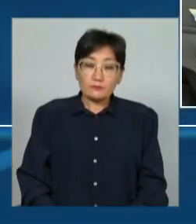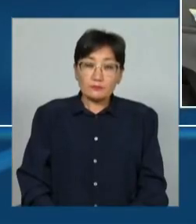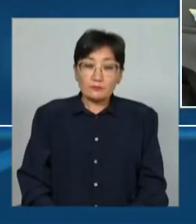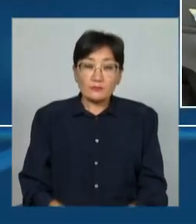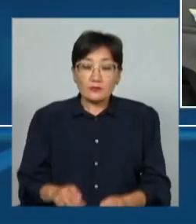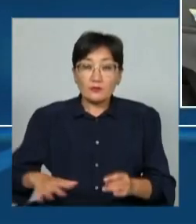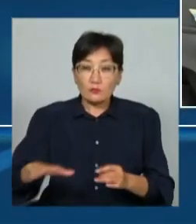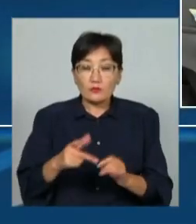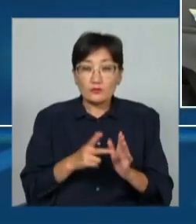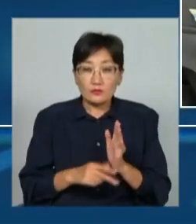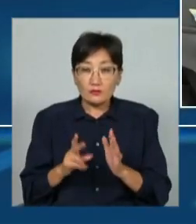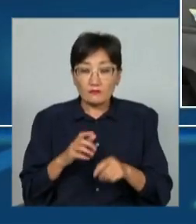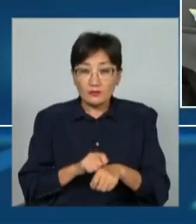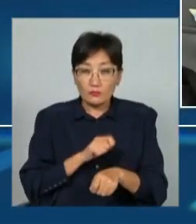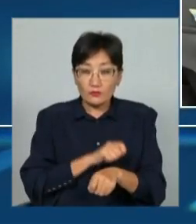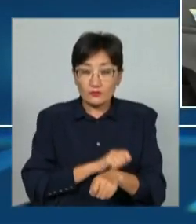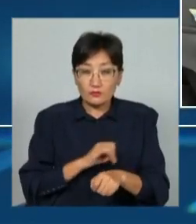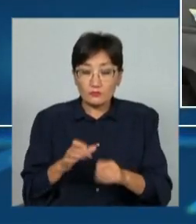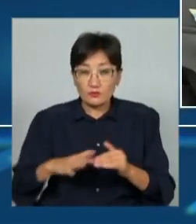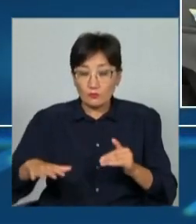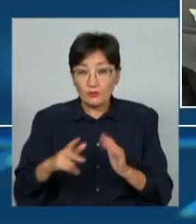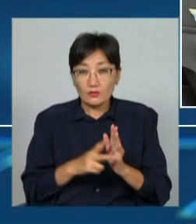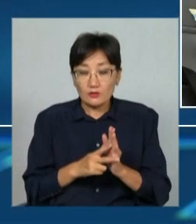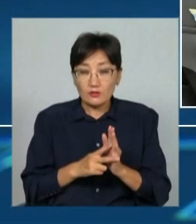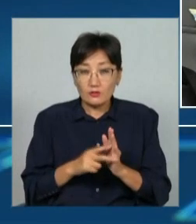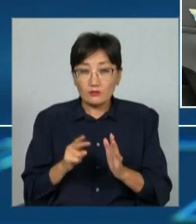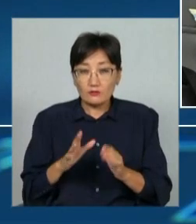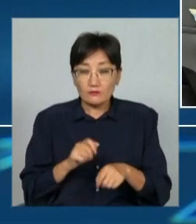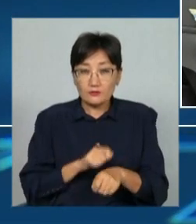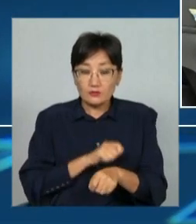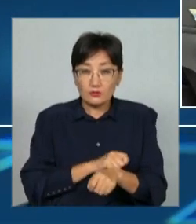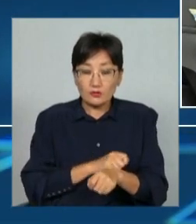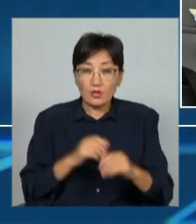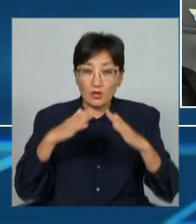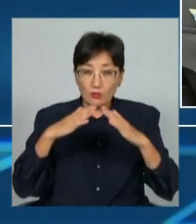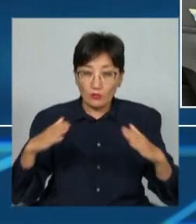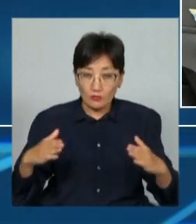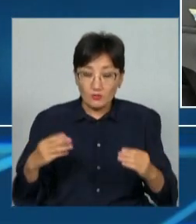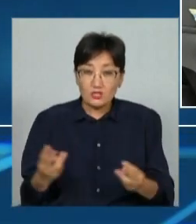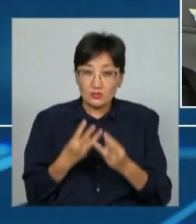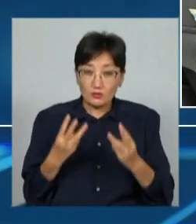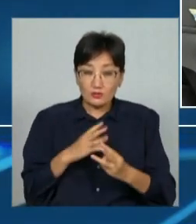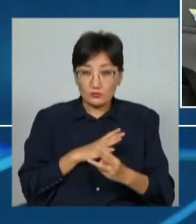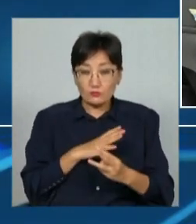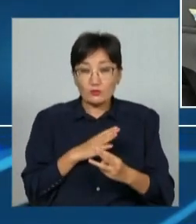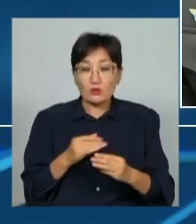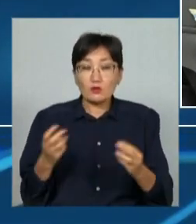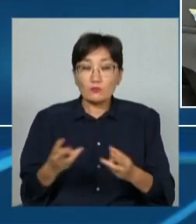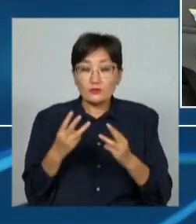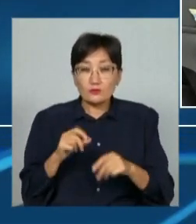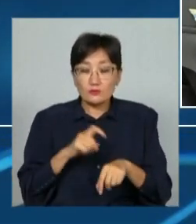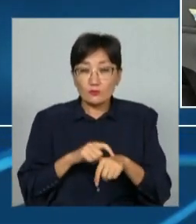Көлемі 80 шаршы метр бастырма және көлемі 8 шаршы метр қораның қамыс төбесі жапасы жанғандығы анықталды. Өрт